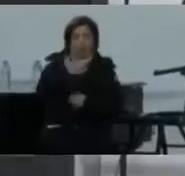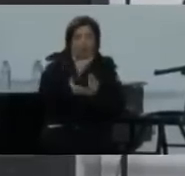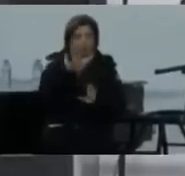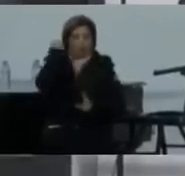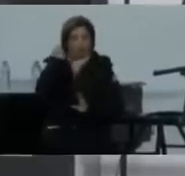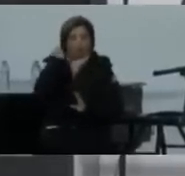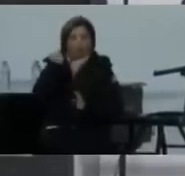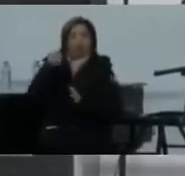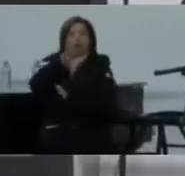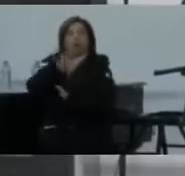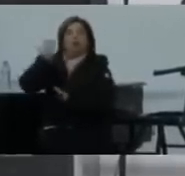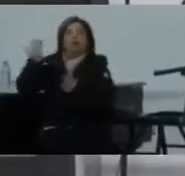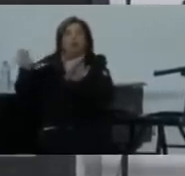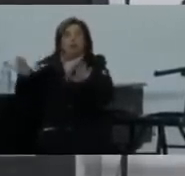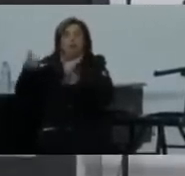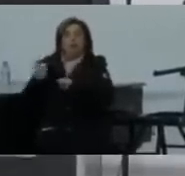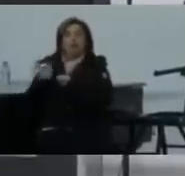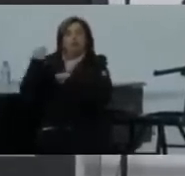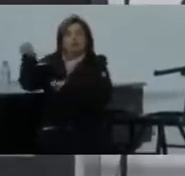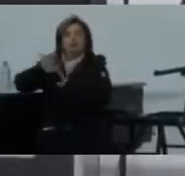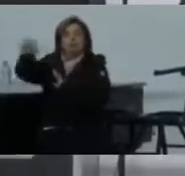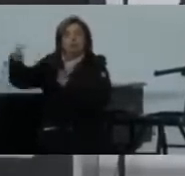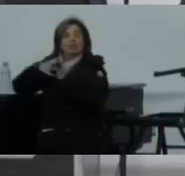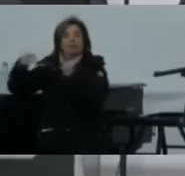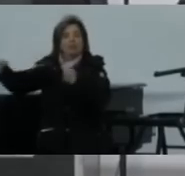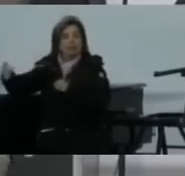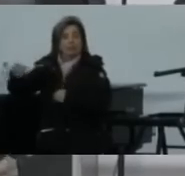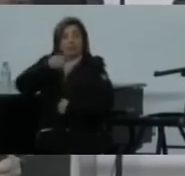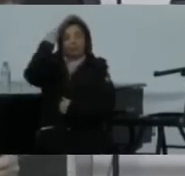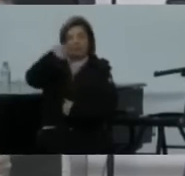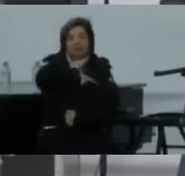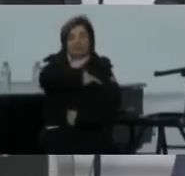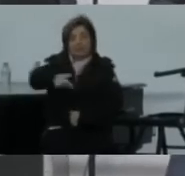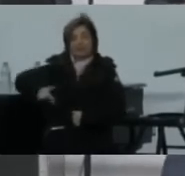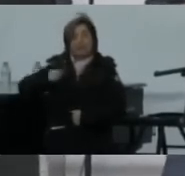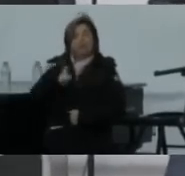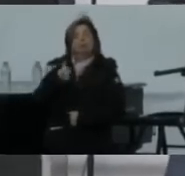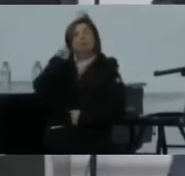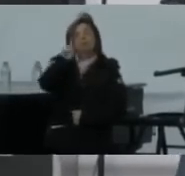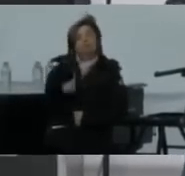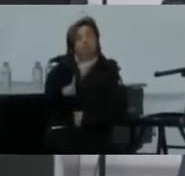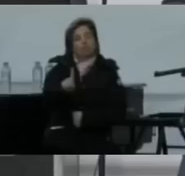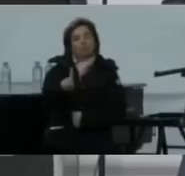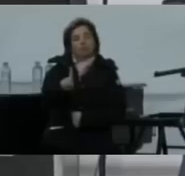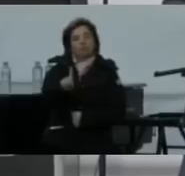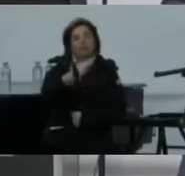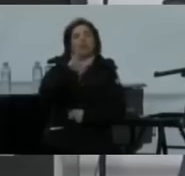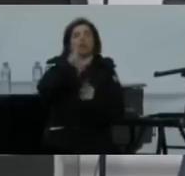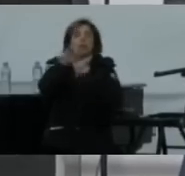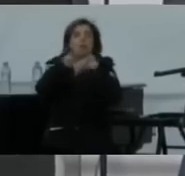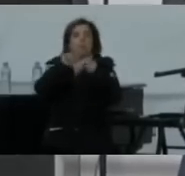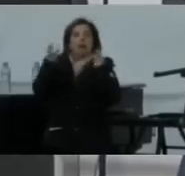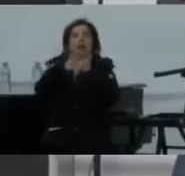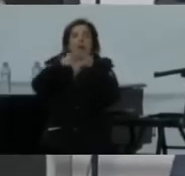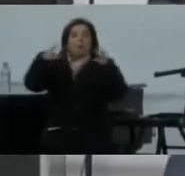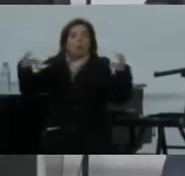il 49% lo dai a Veolia. Ve lo immaginate voi il sindaco che va lì a parlare con una multinazionale Veolia,